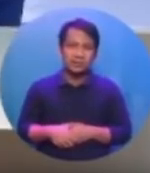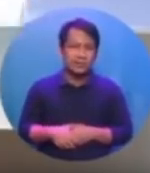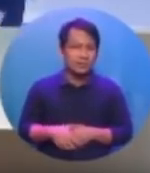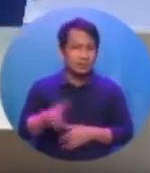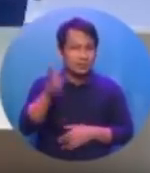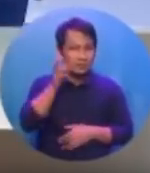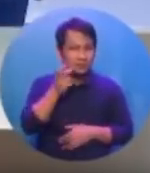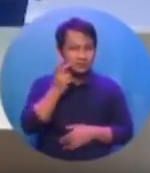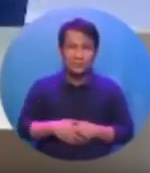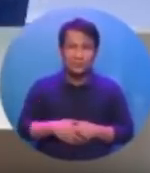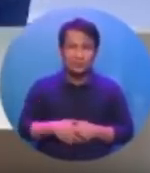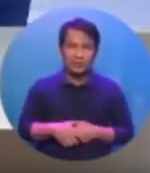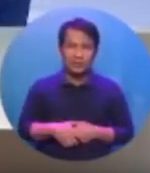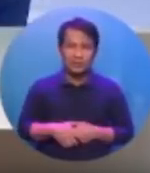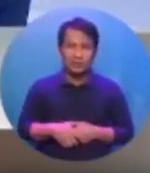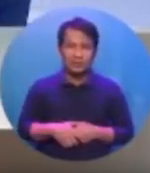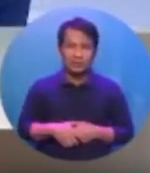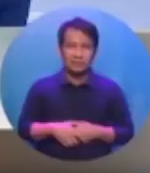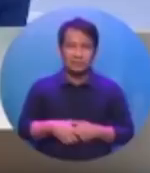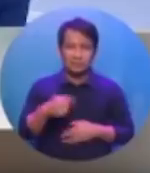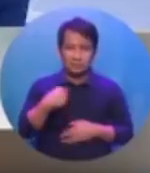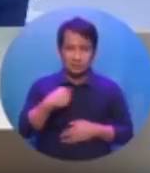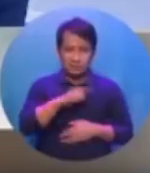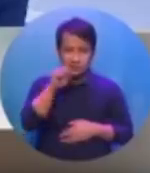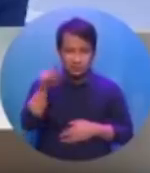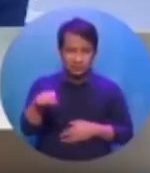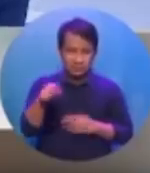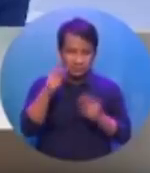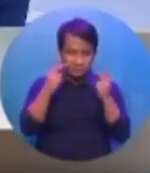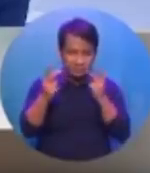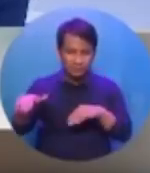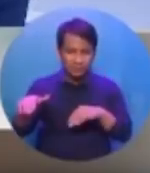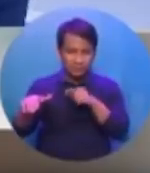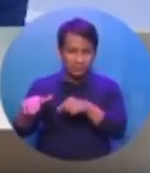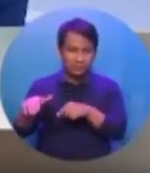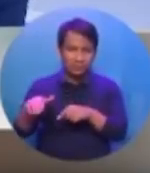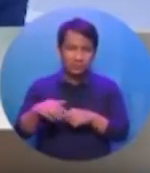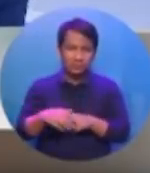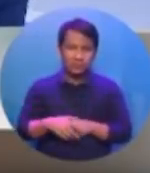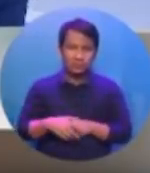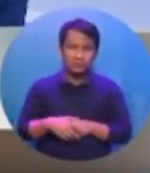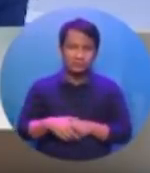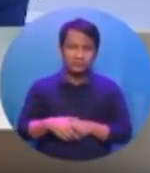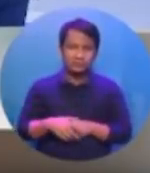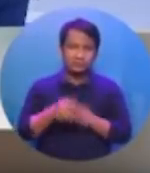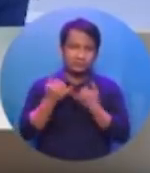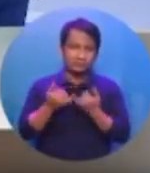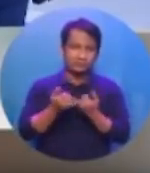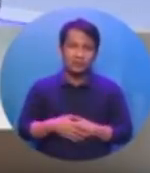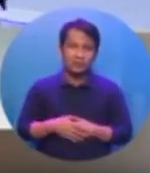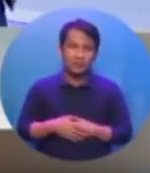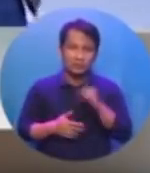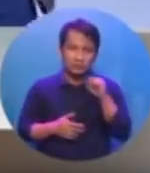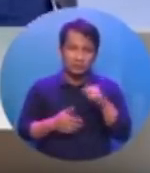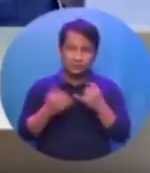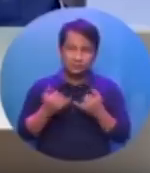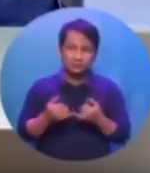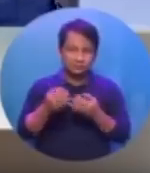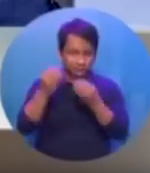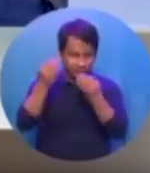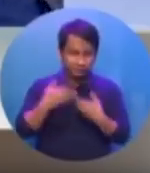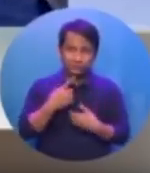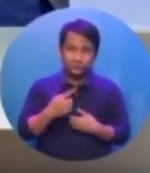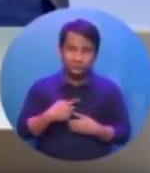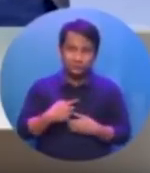kayo nakamonitor. Pwede yes, ba? Punta na po ninyo yung bata at i-rescue? Sir, puntahan namin ngayon, sir. Ngayon ko lang